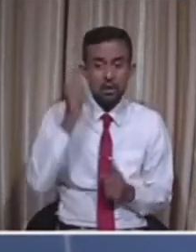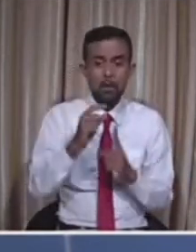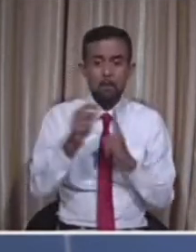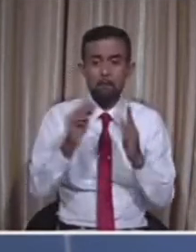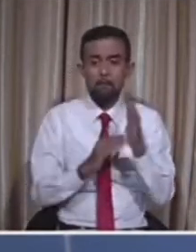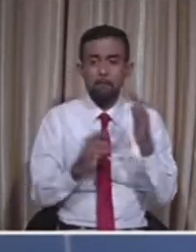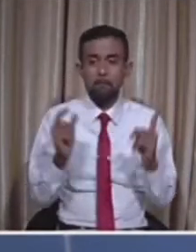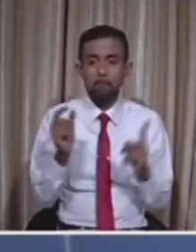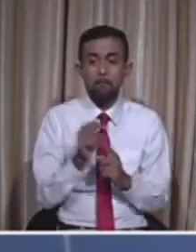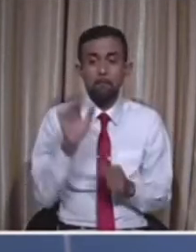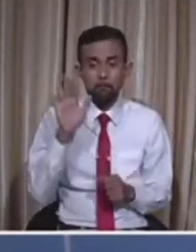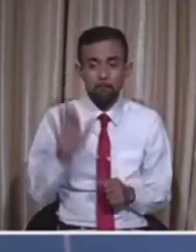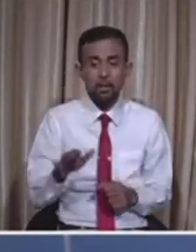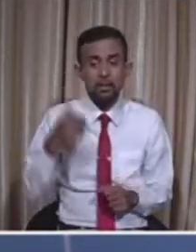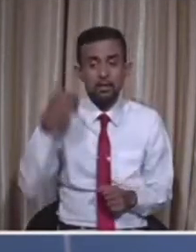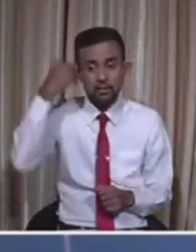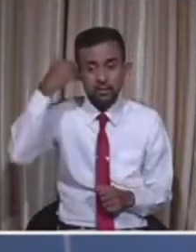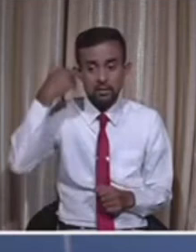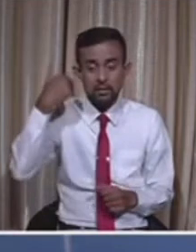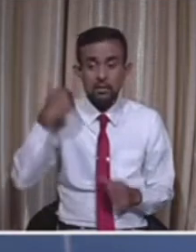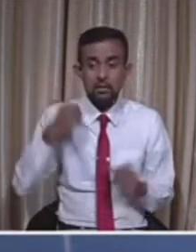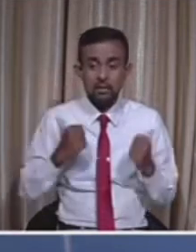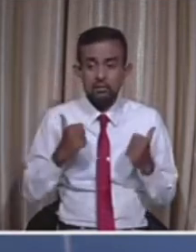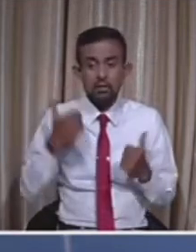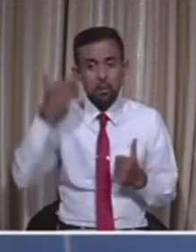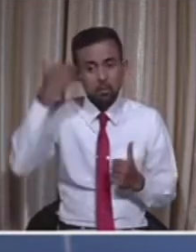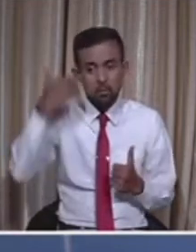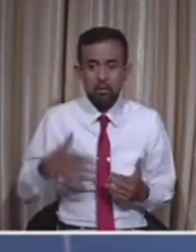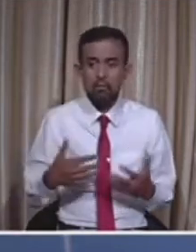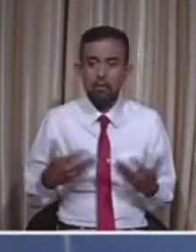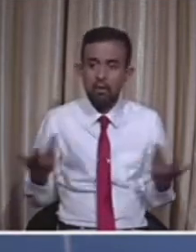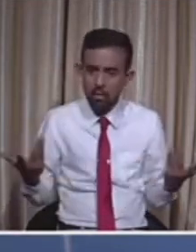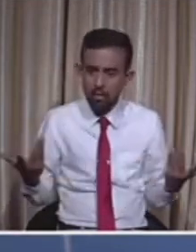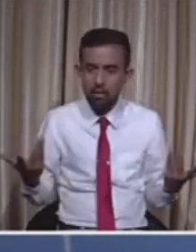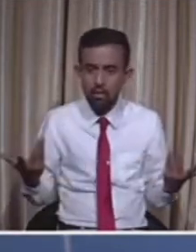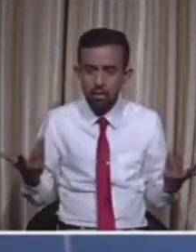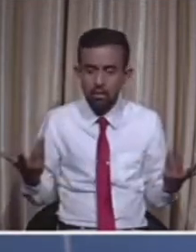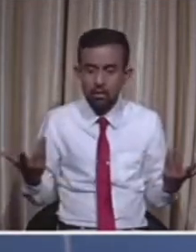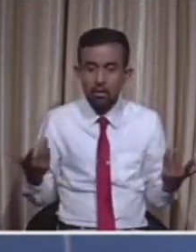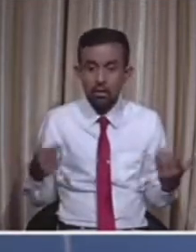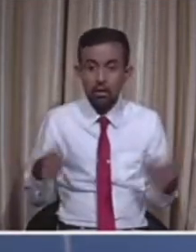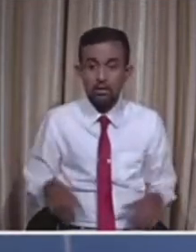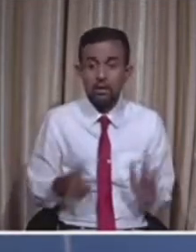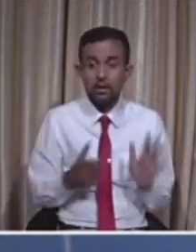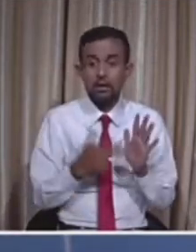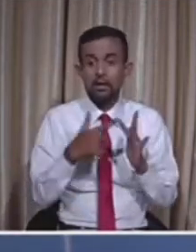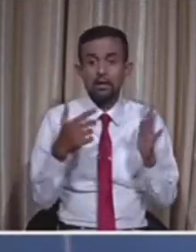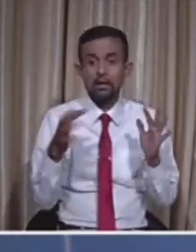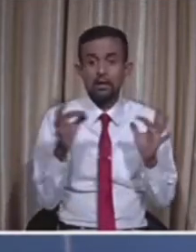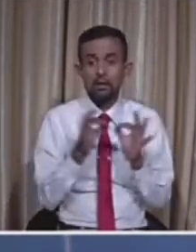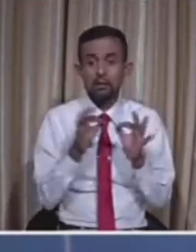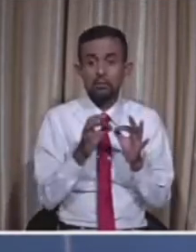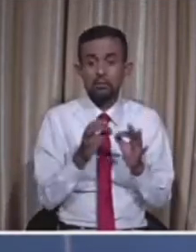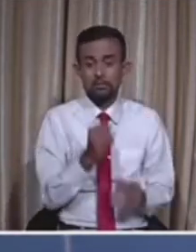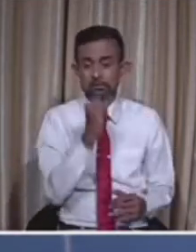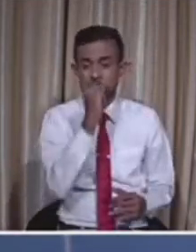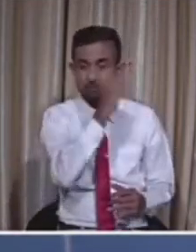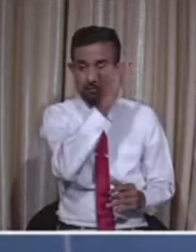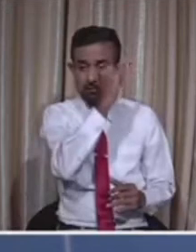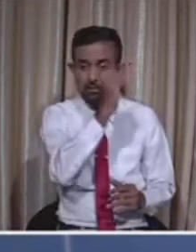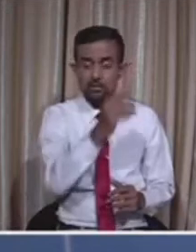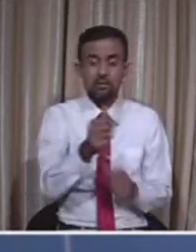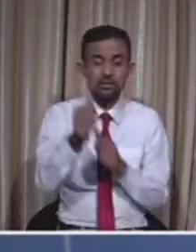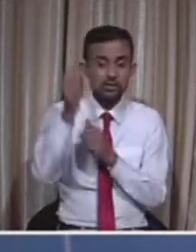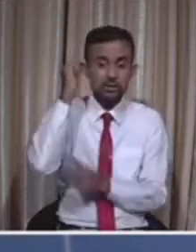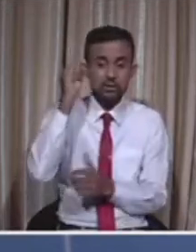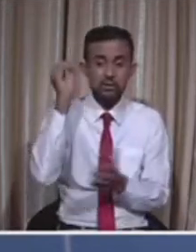පාර්ලිමේන්තු මන්ත්‍රීවරයෙක්ගේ ජීවිතය අහිමි වෙන්නේ නැහැ. ඒ නිසා අද නිට්ටඹුවට තියෙන අපකීර්තිමත් මේ ඉතිහාසයට එකතු